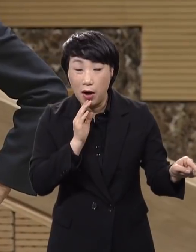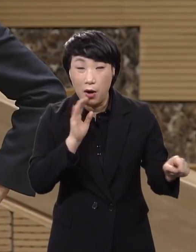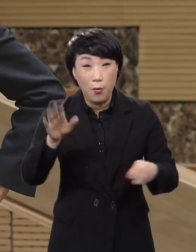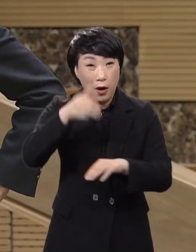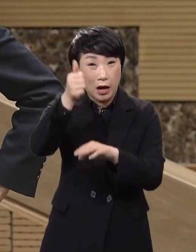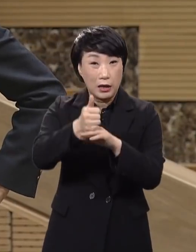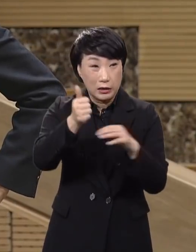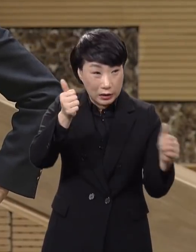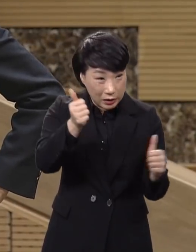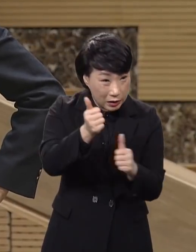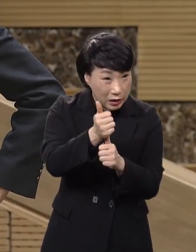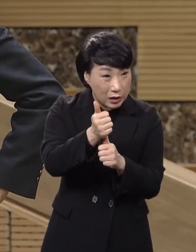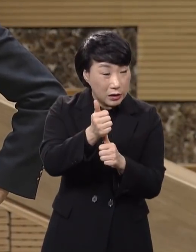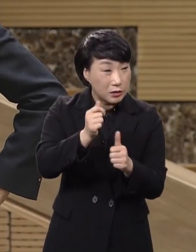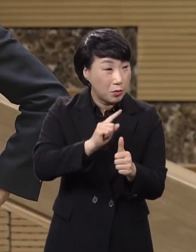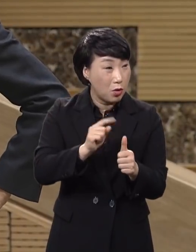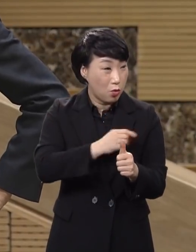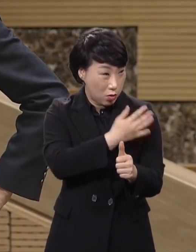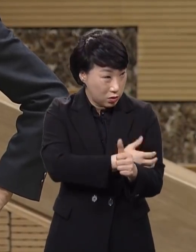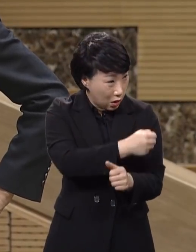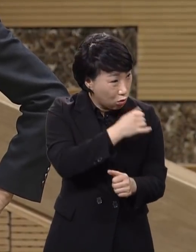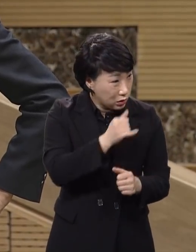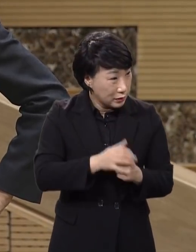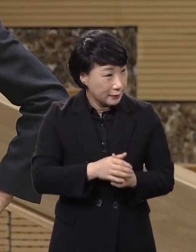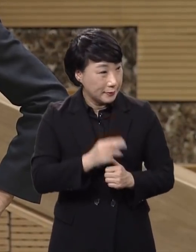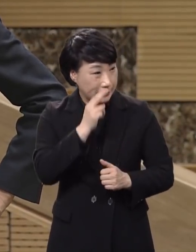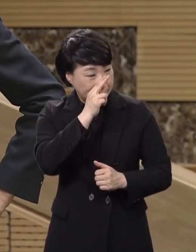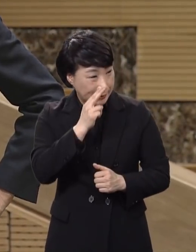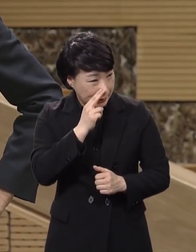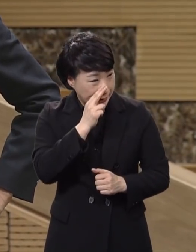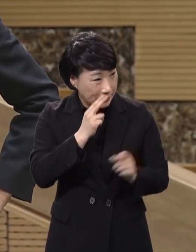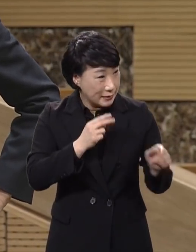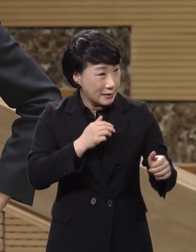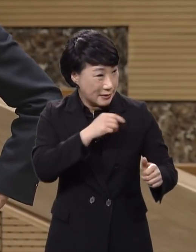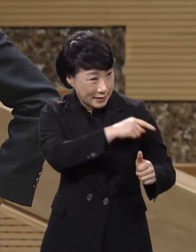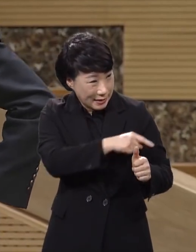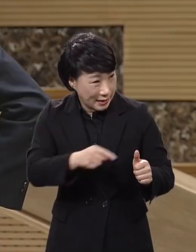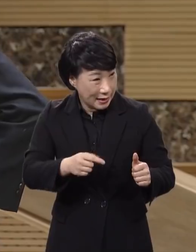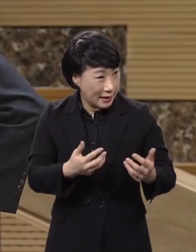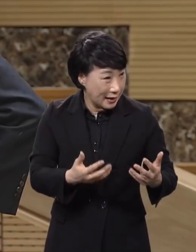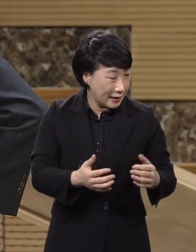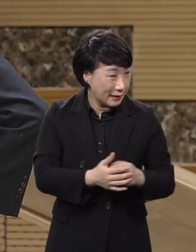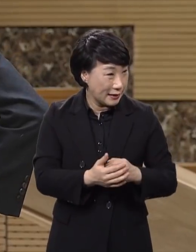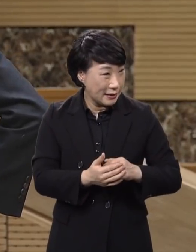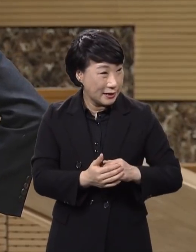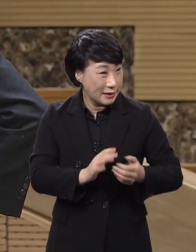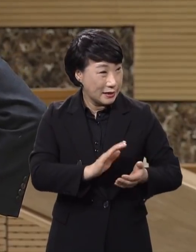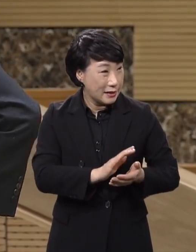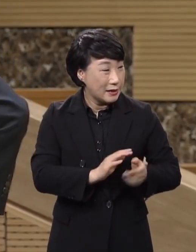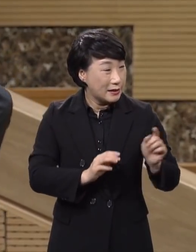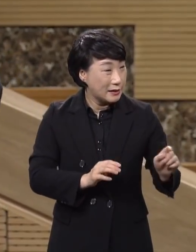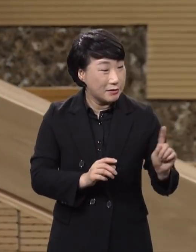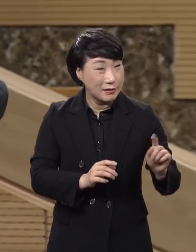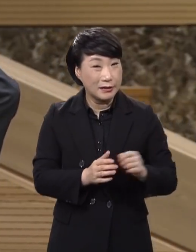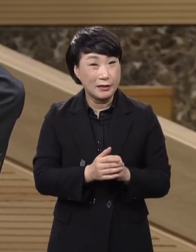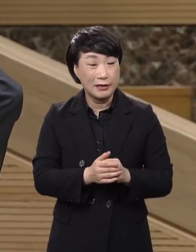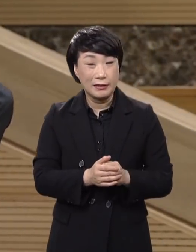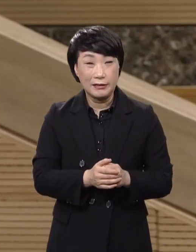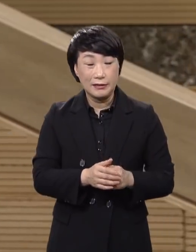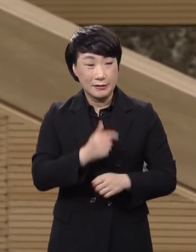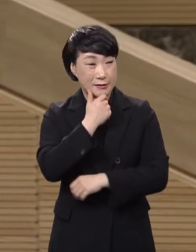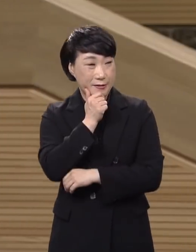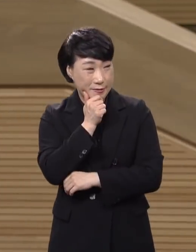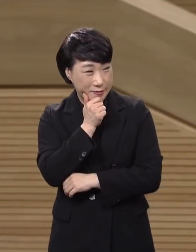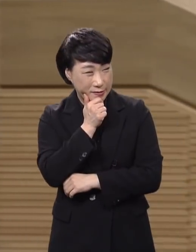임금 밑에 두 번째 권력을 가져 저걸 어떻게 제거할 것이냐, 저걸 어떻게 제거할 것이냐.